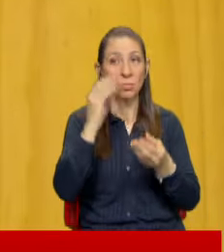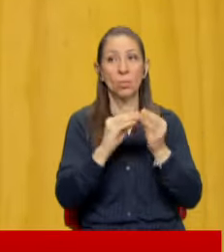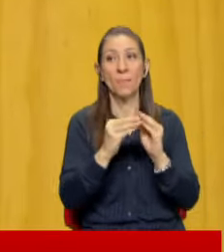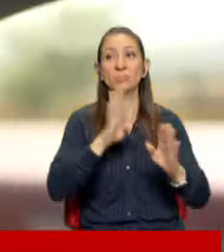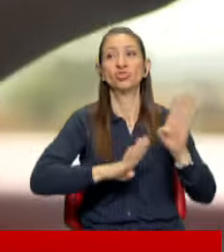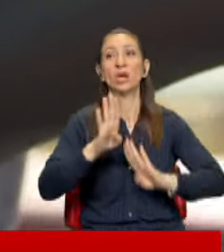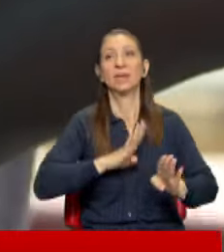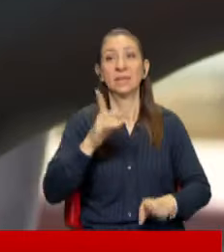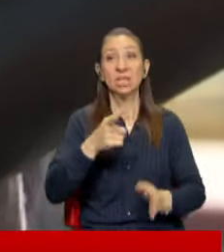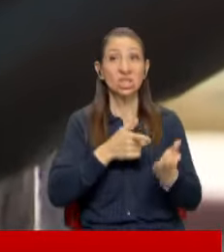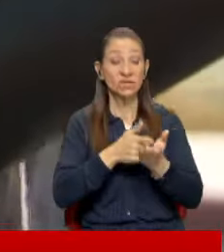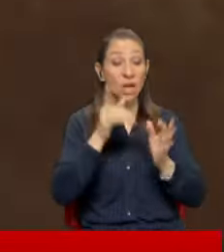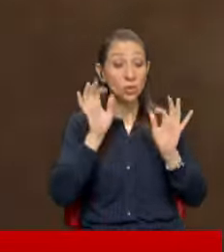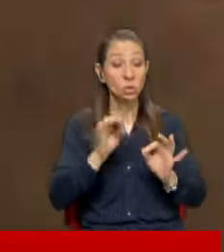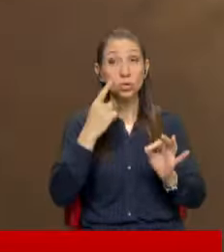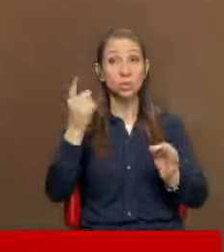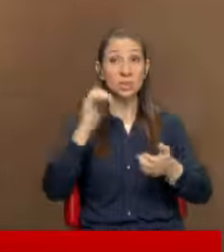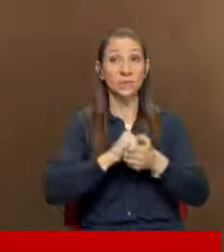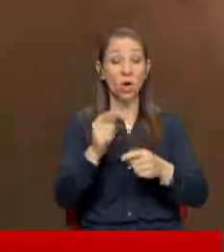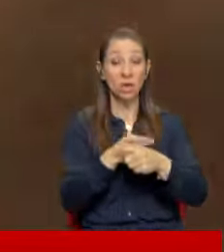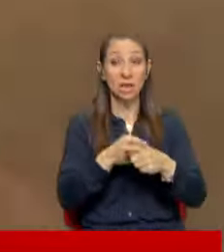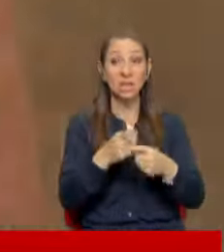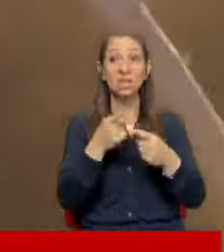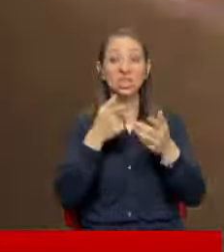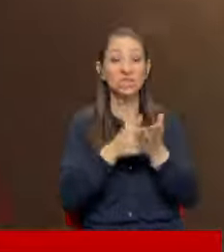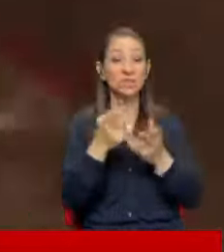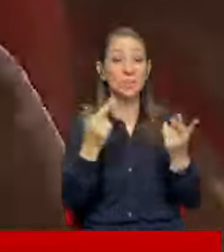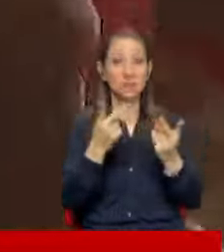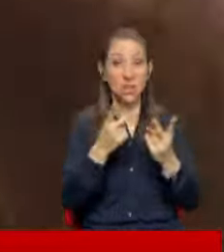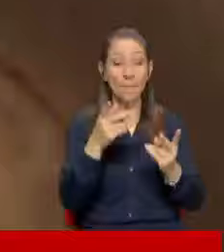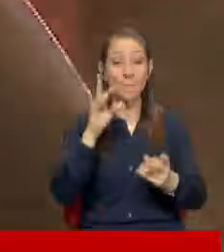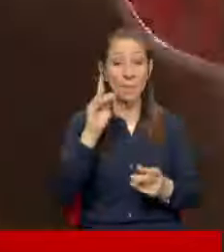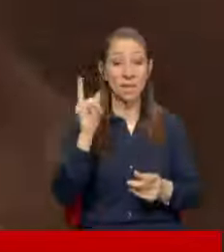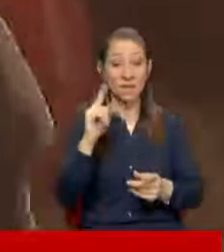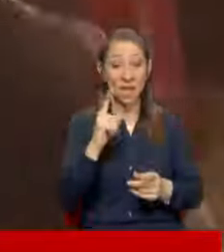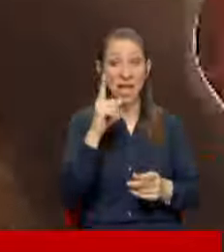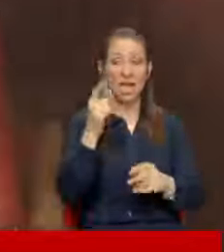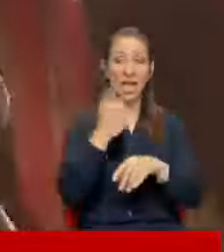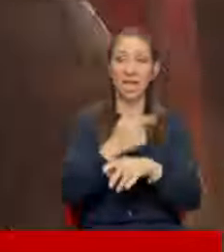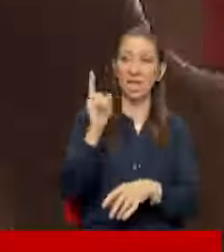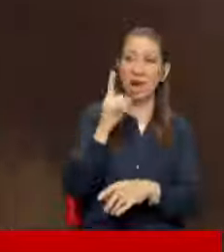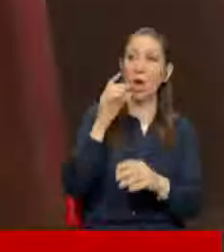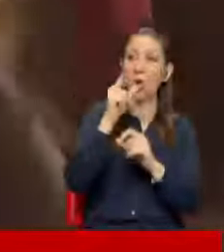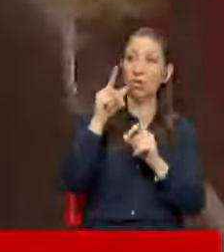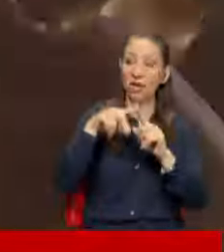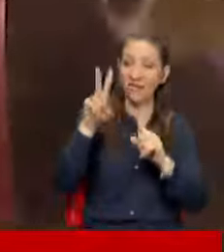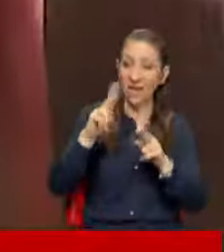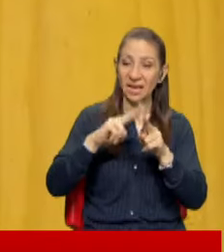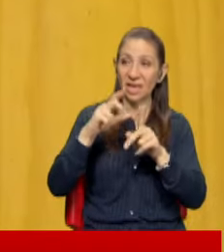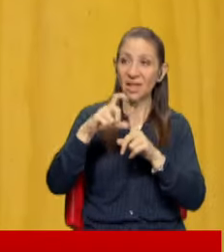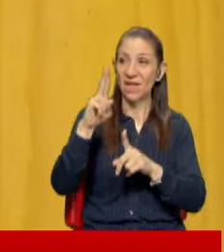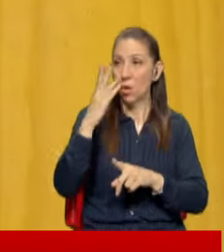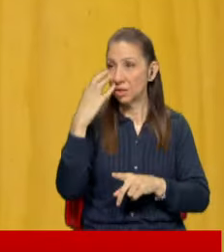şikayeti didir Çiftçiler gününde Cumhur ittifakı ortaklarından gelen Çiftçi mesajları MHP liderinden iktidara ÖTV ve KDV